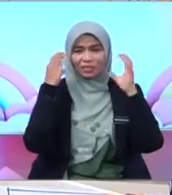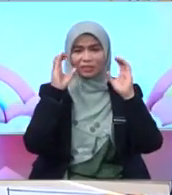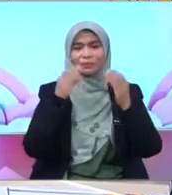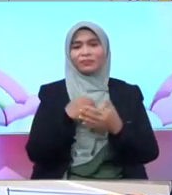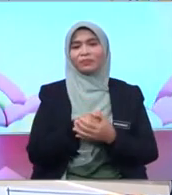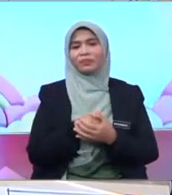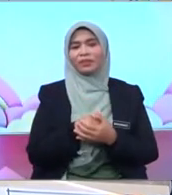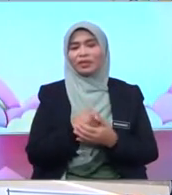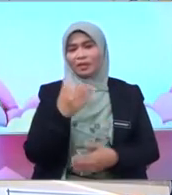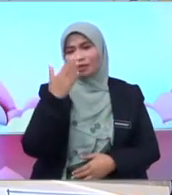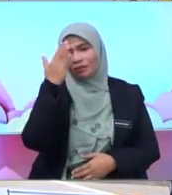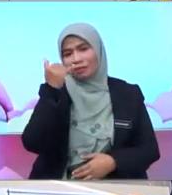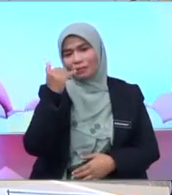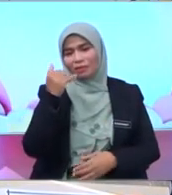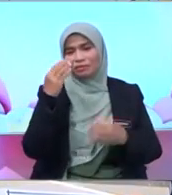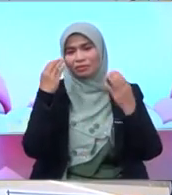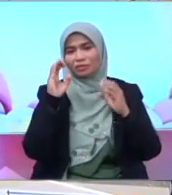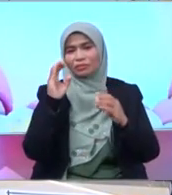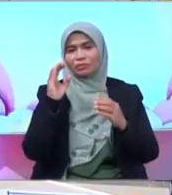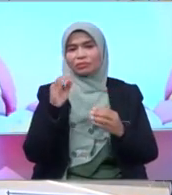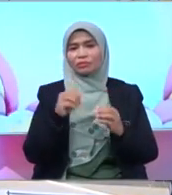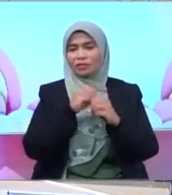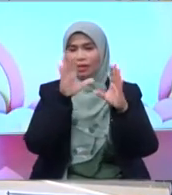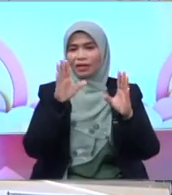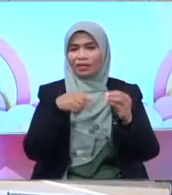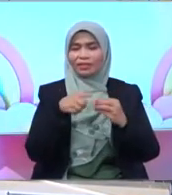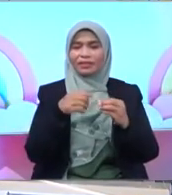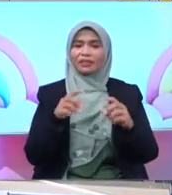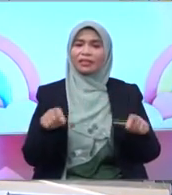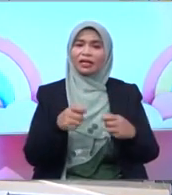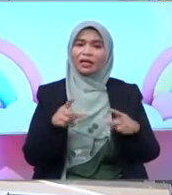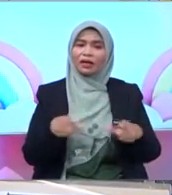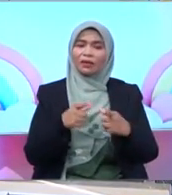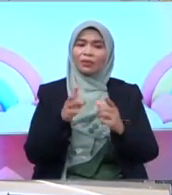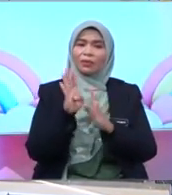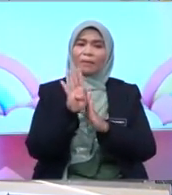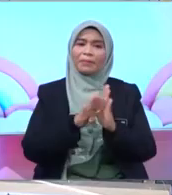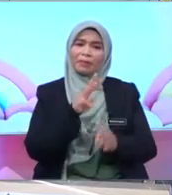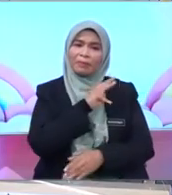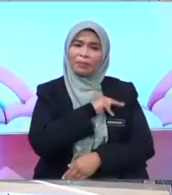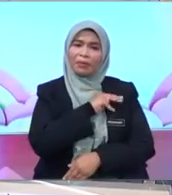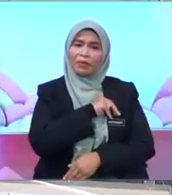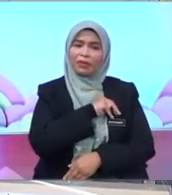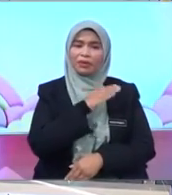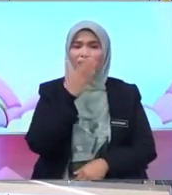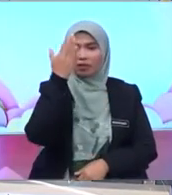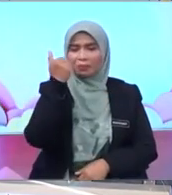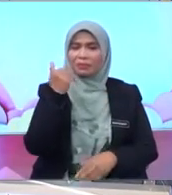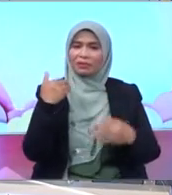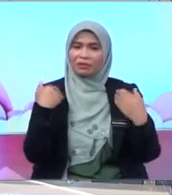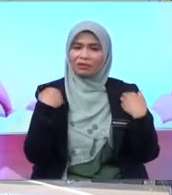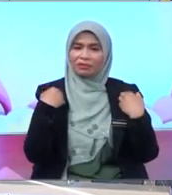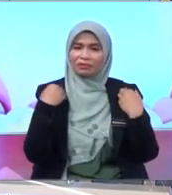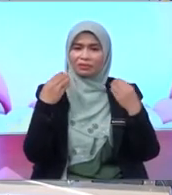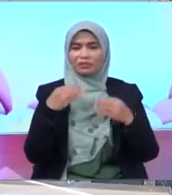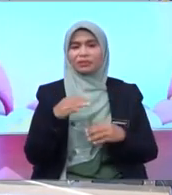ak cek gu banyak kali tekan Kalteng tampilkanlah kubah modelnya gitu kenapa kalau ada individu yang tidak bersikap